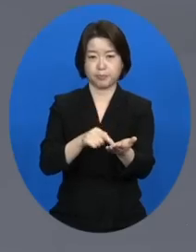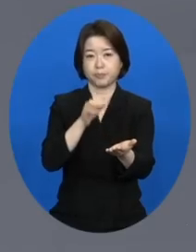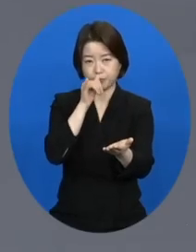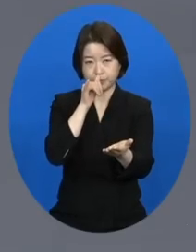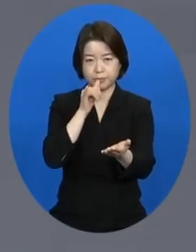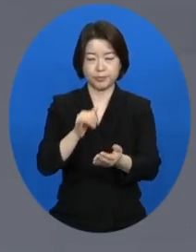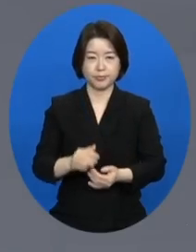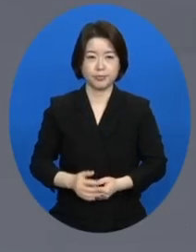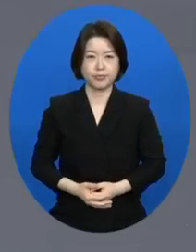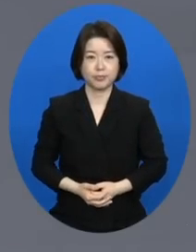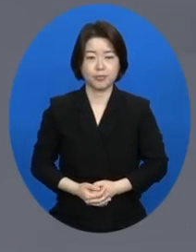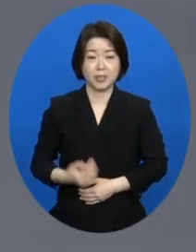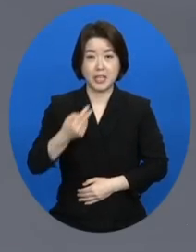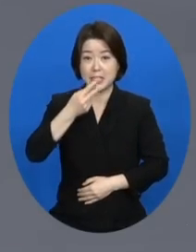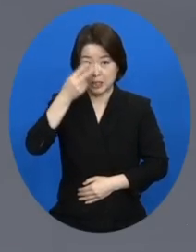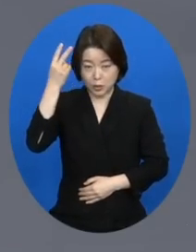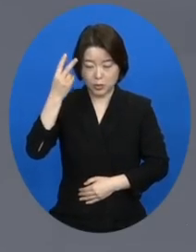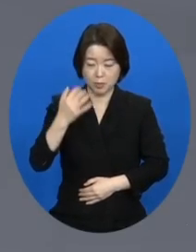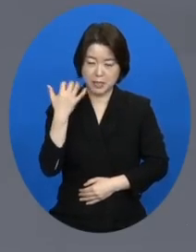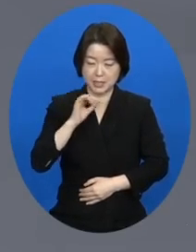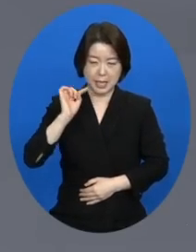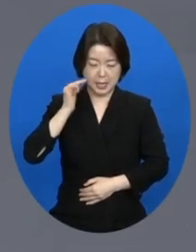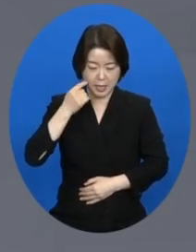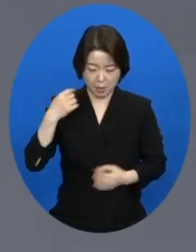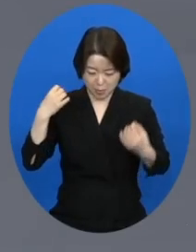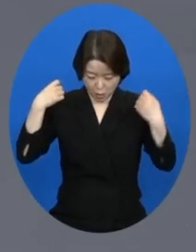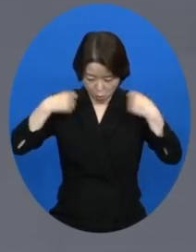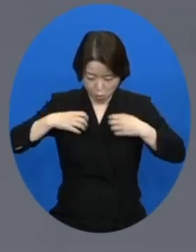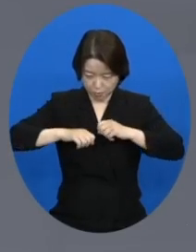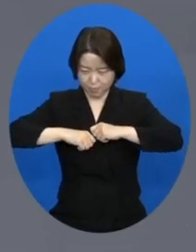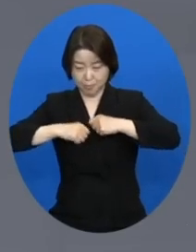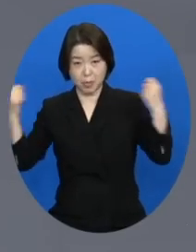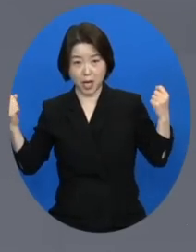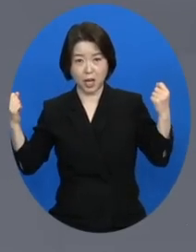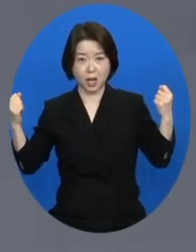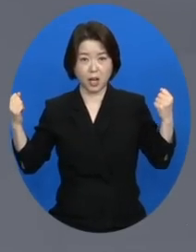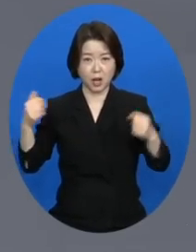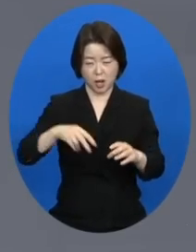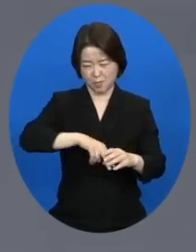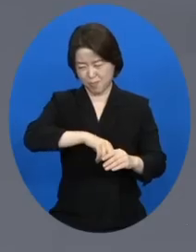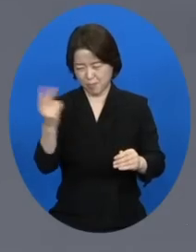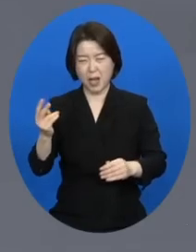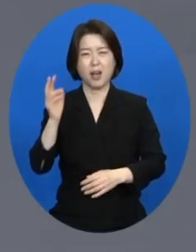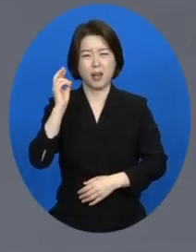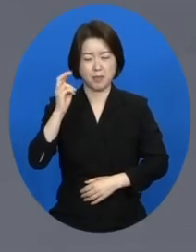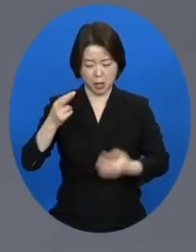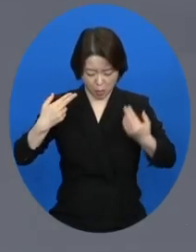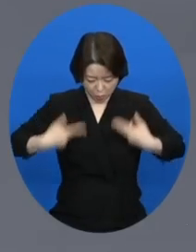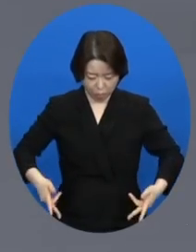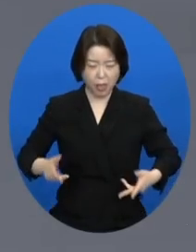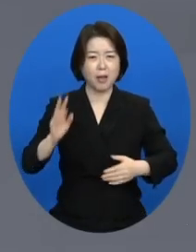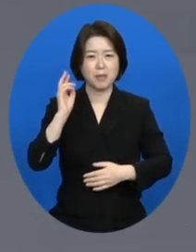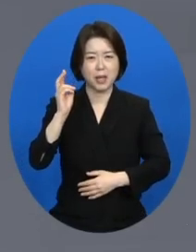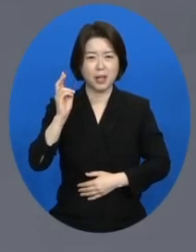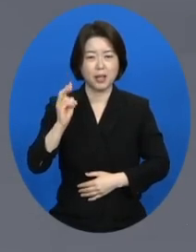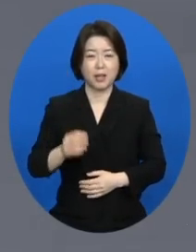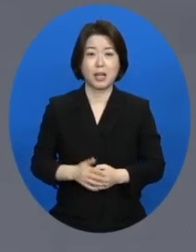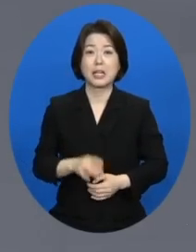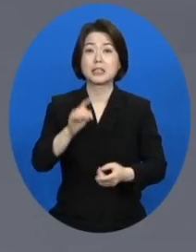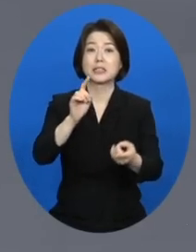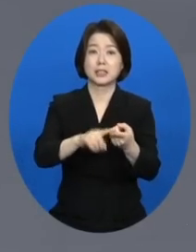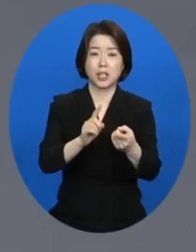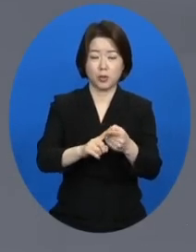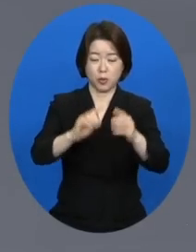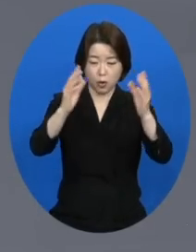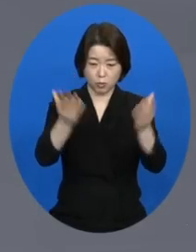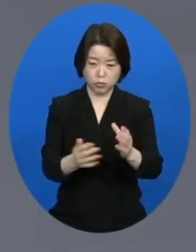있습니다. 요셉은 채색옷이 벗겨진 채 아마 완전히 발가벗겨졌을 것 같아요. 그 채로